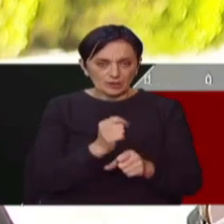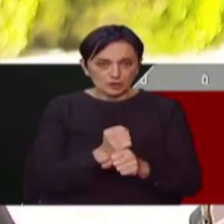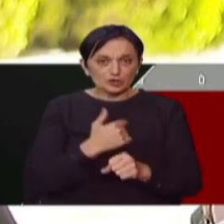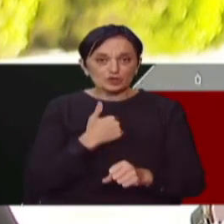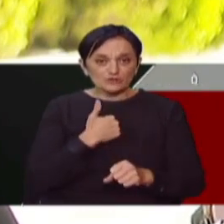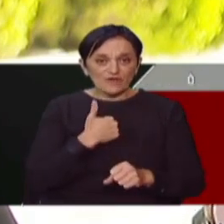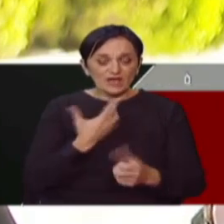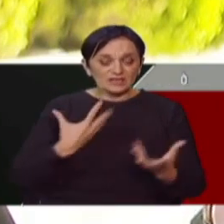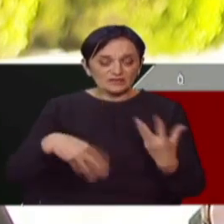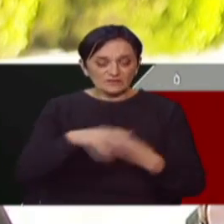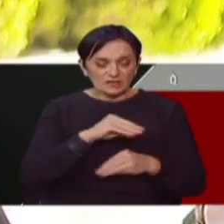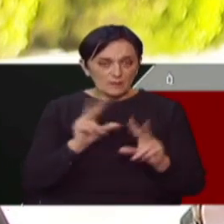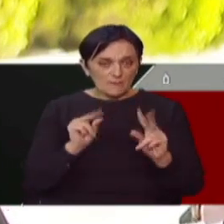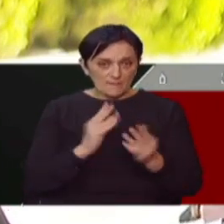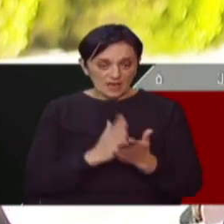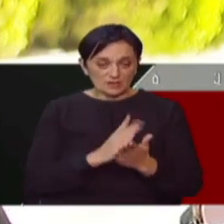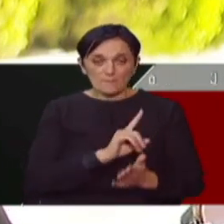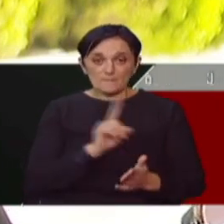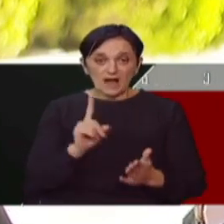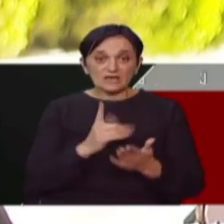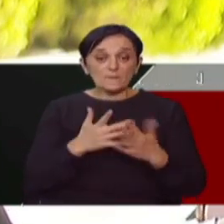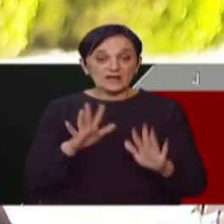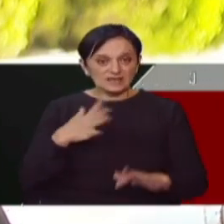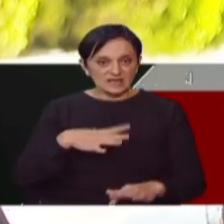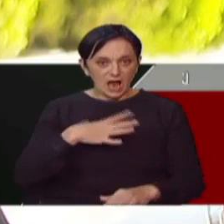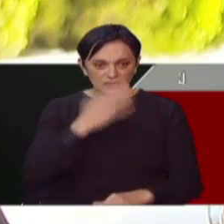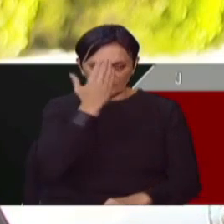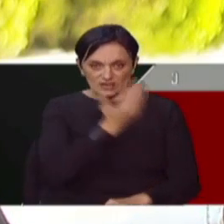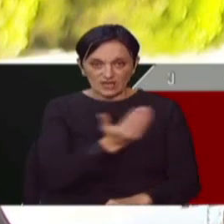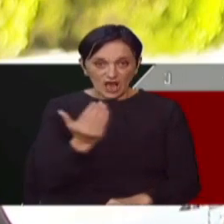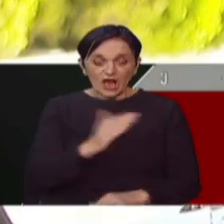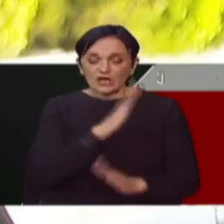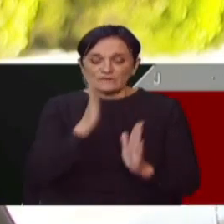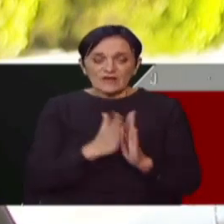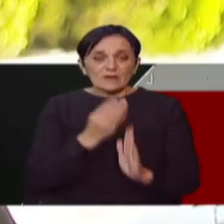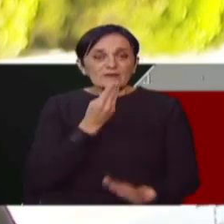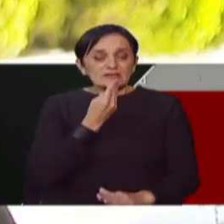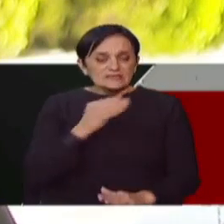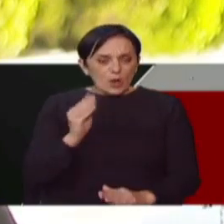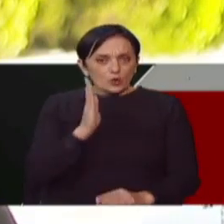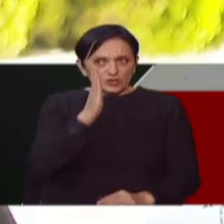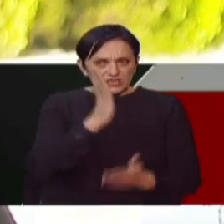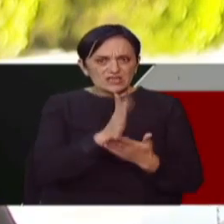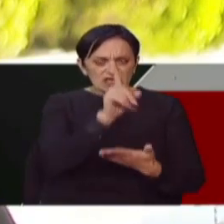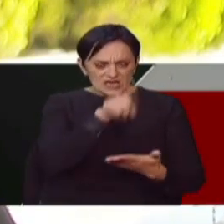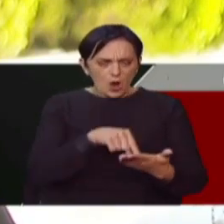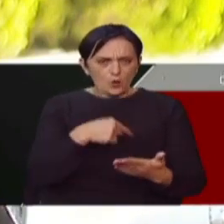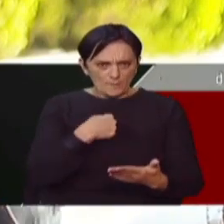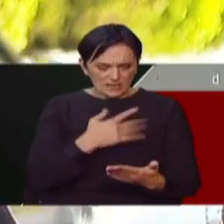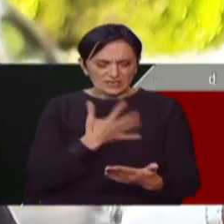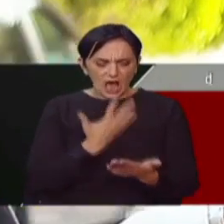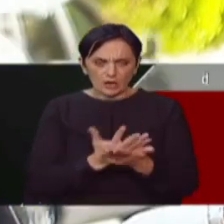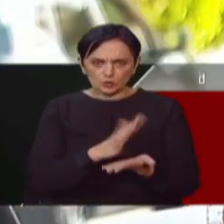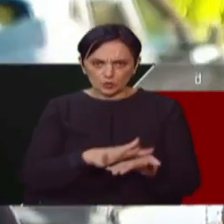ჩვენ ყველანი ბედნიერები ვართ დღეს, მაგრამ ყველაზე მეტად ქართველი ხალხი. ყველაფერი საუკეთესო წინაა და გარწმუნებთ, მეც ძალიან